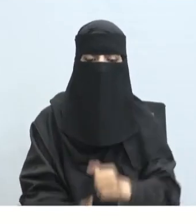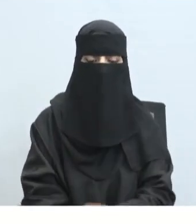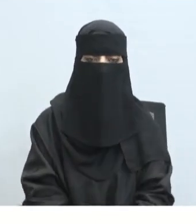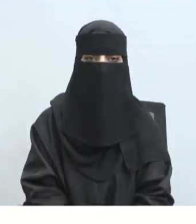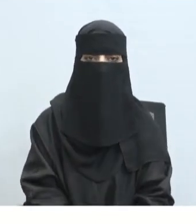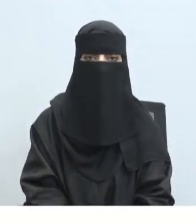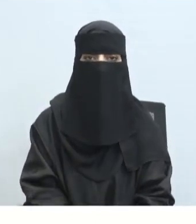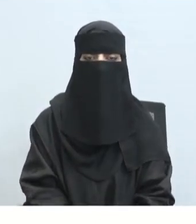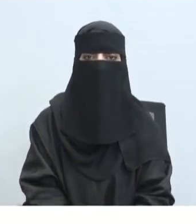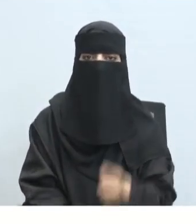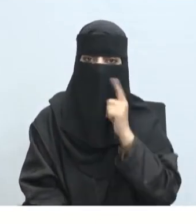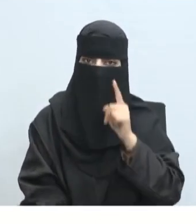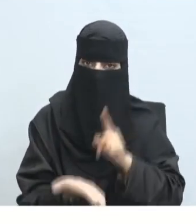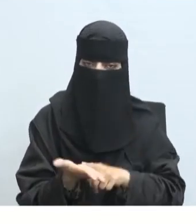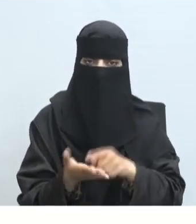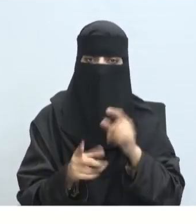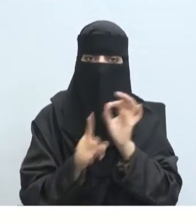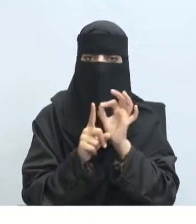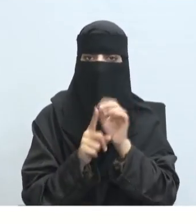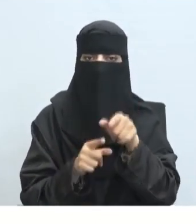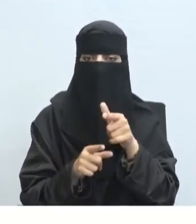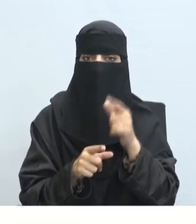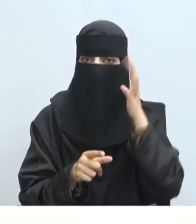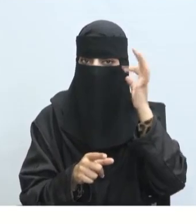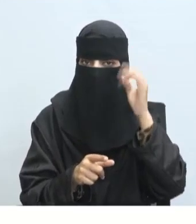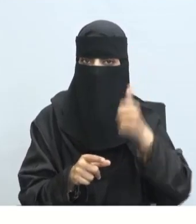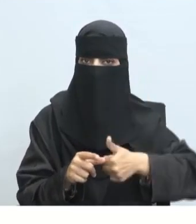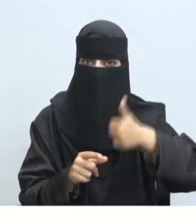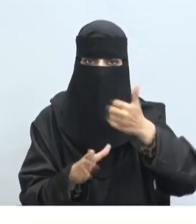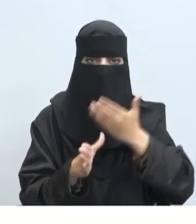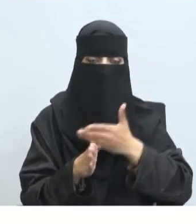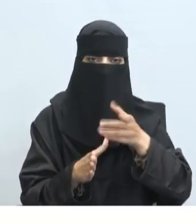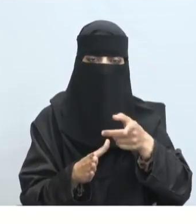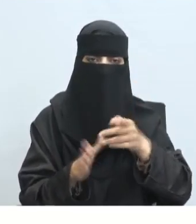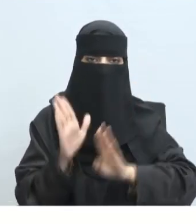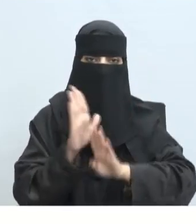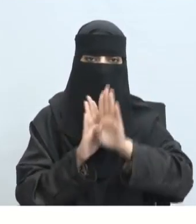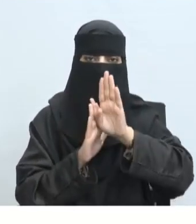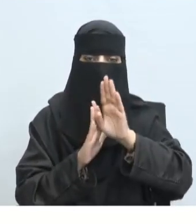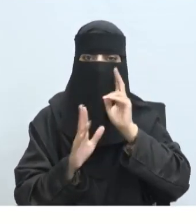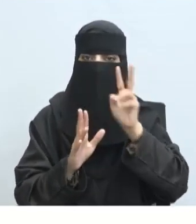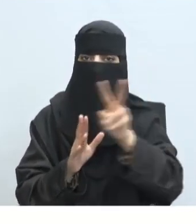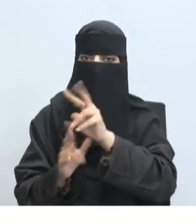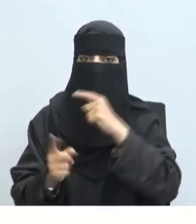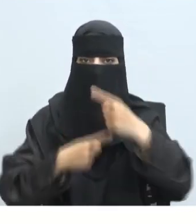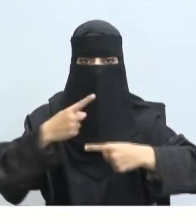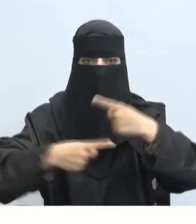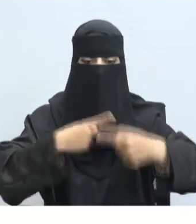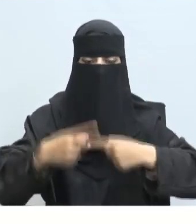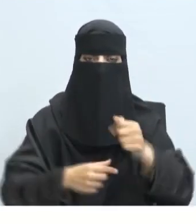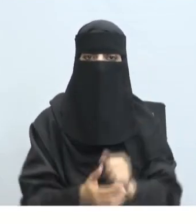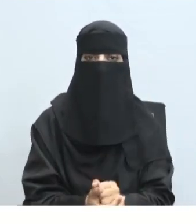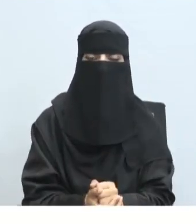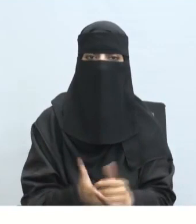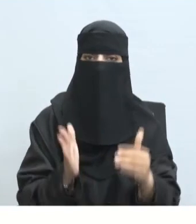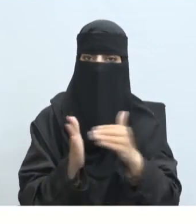للفعاليه وبالتاكيد ذكرنا الاهداف يجب ان تكون اهداف ذكيه تستطيع ايضا تحقيقها ومتابعتها بعد ان